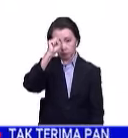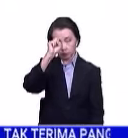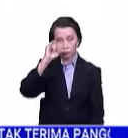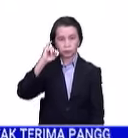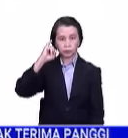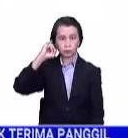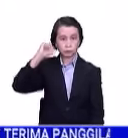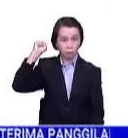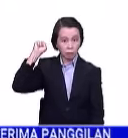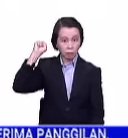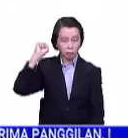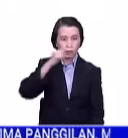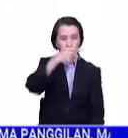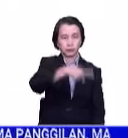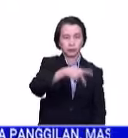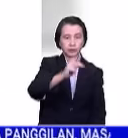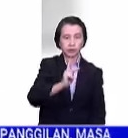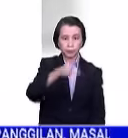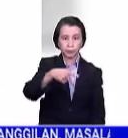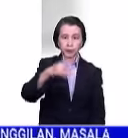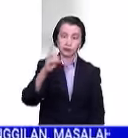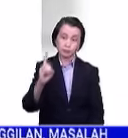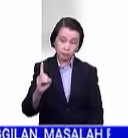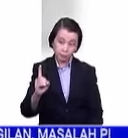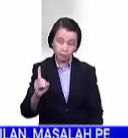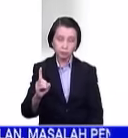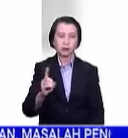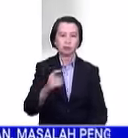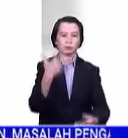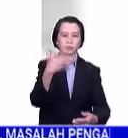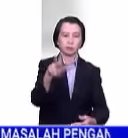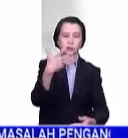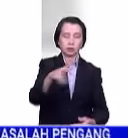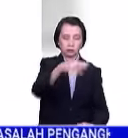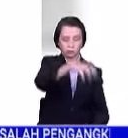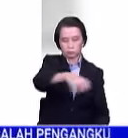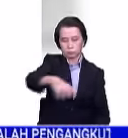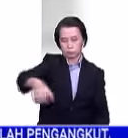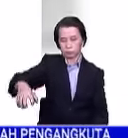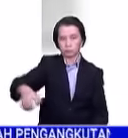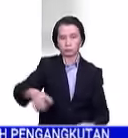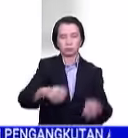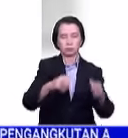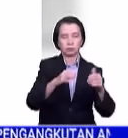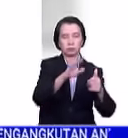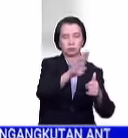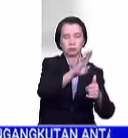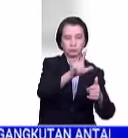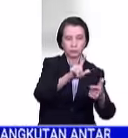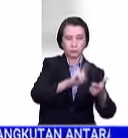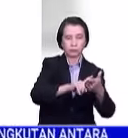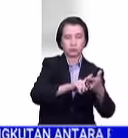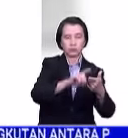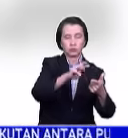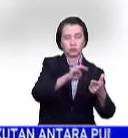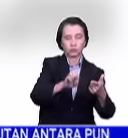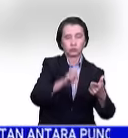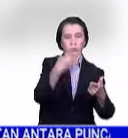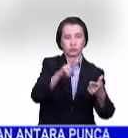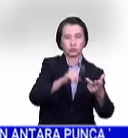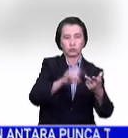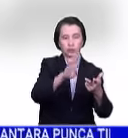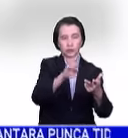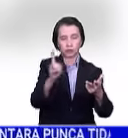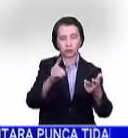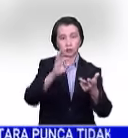Sabri Yaakob, PKPD ini dilaksanakan di 13 lokaliti di Pekan Bayan Lepas, Mukim 12, Barat Daya,